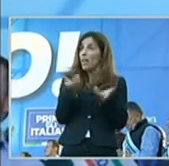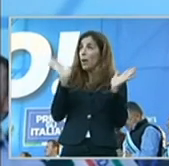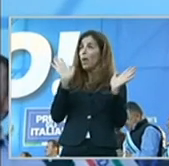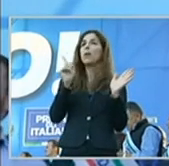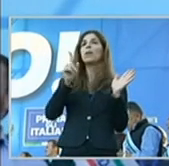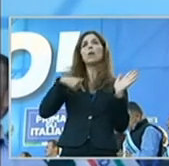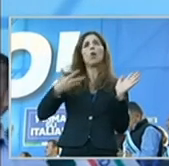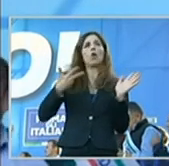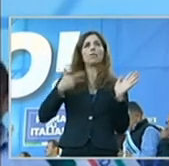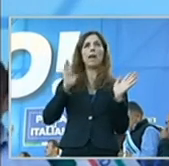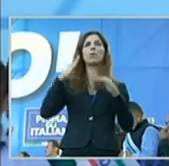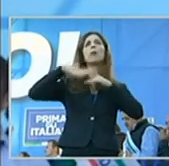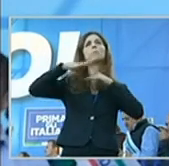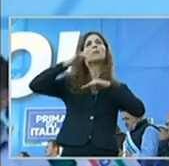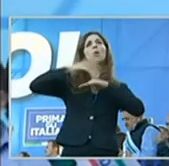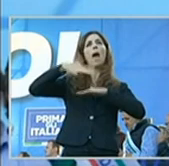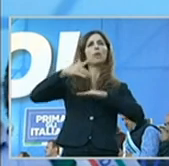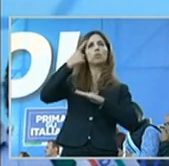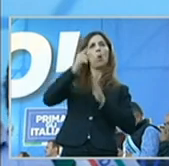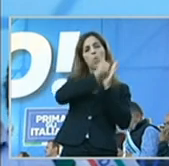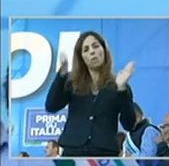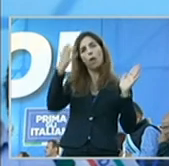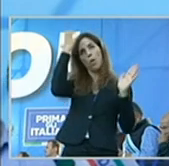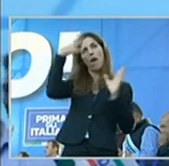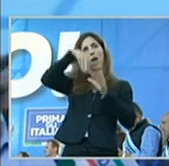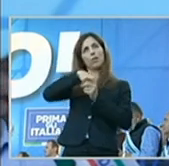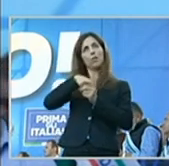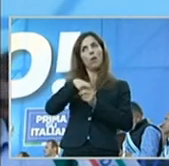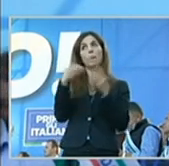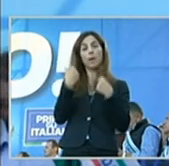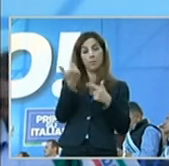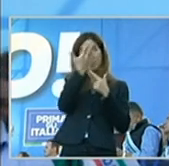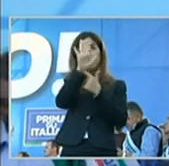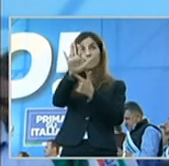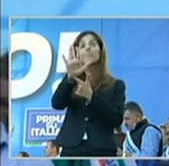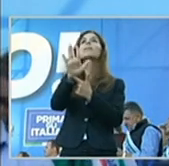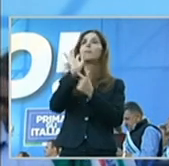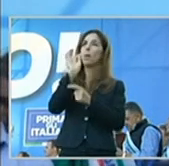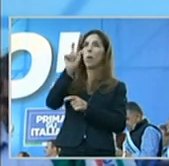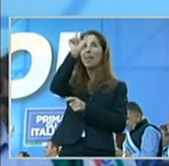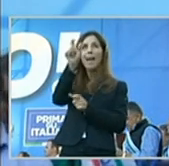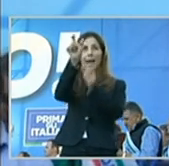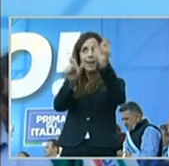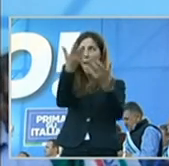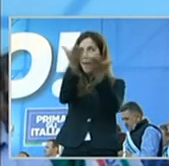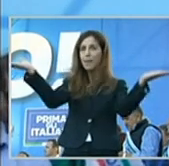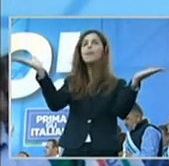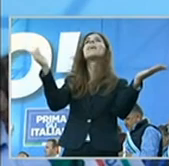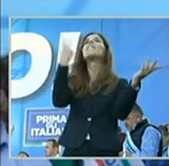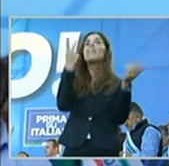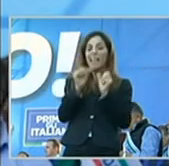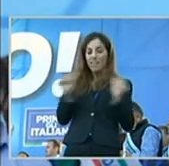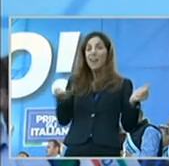di esperienza al governo perché ho dimostrato agli italiani la differenza fra i chiacchieroni e quelli